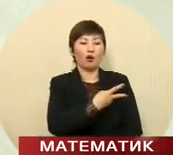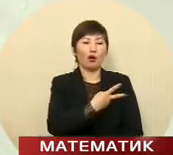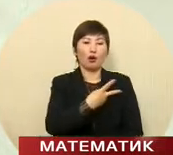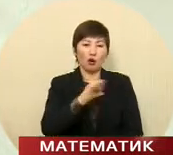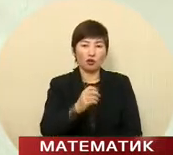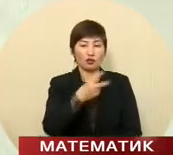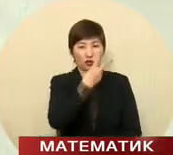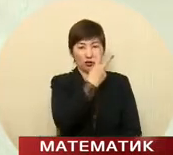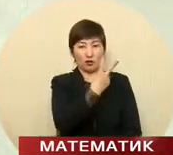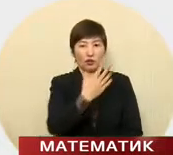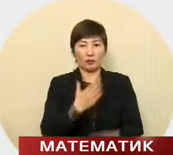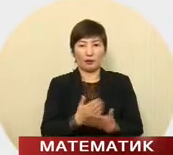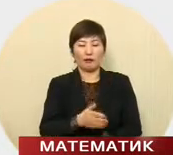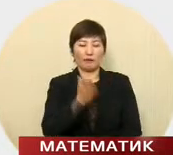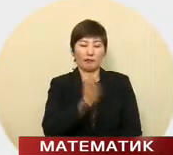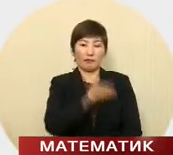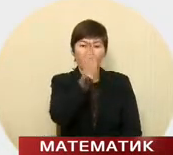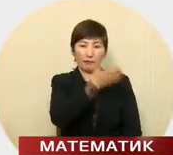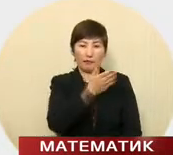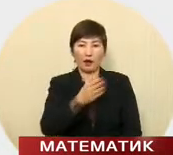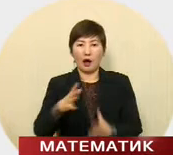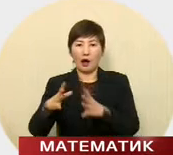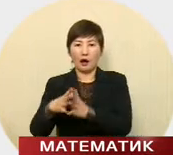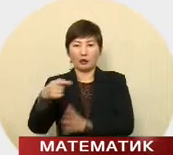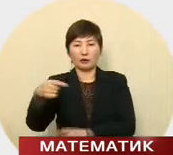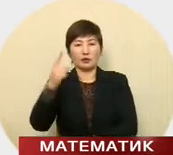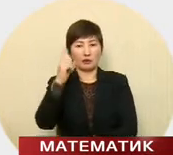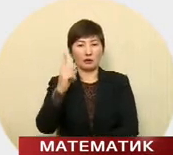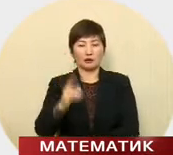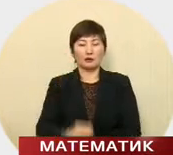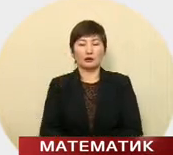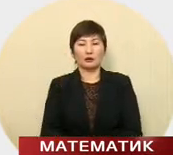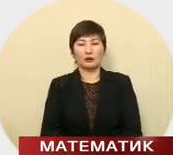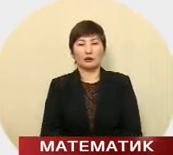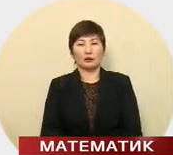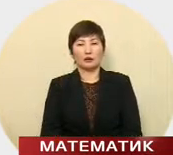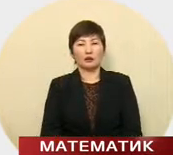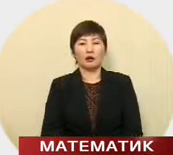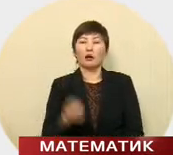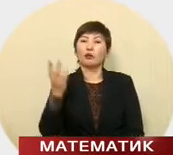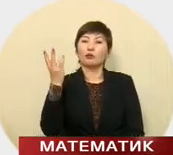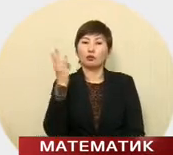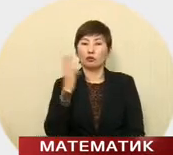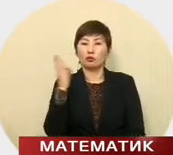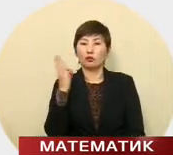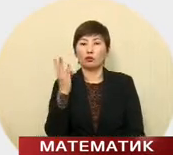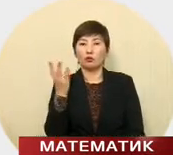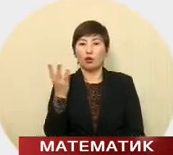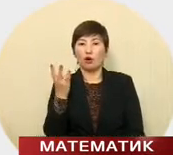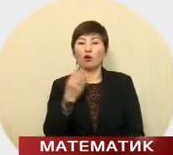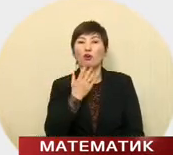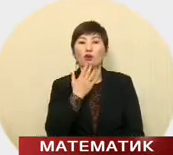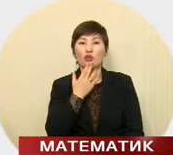За бутархаг хураах юм бол 10-ны 1 болно гэсэн. За үүтэй адилаар ногоон өнгийн савтай цэцэг маань нийт